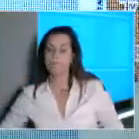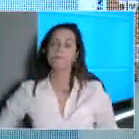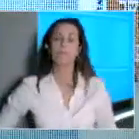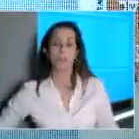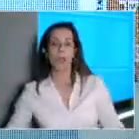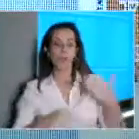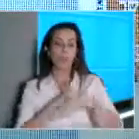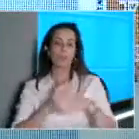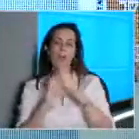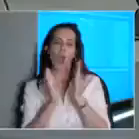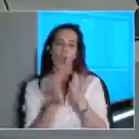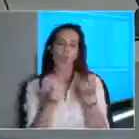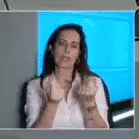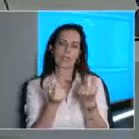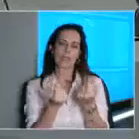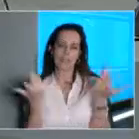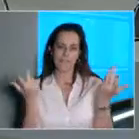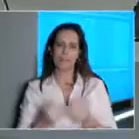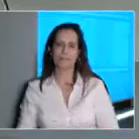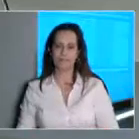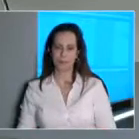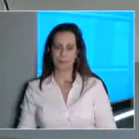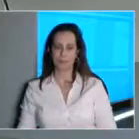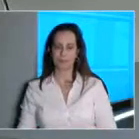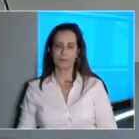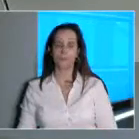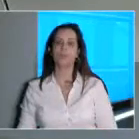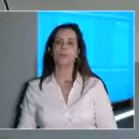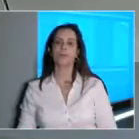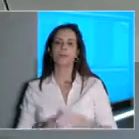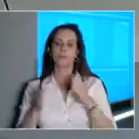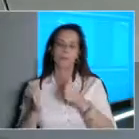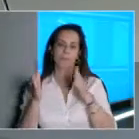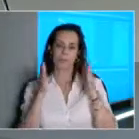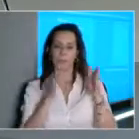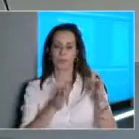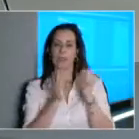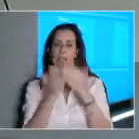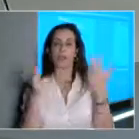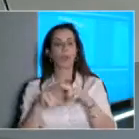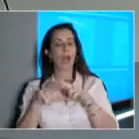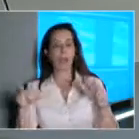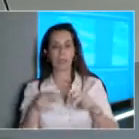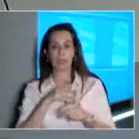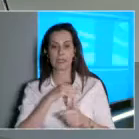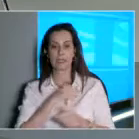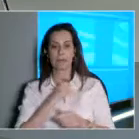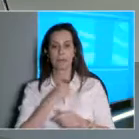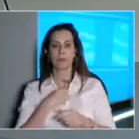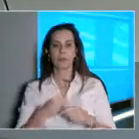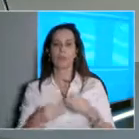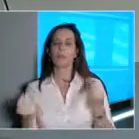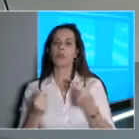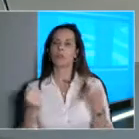אומרים, כנראה הכסף מצליח לקנות הכל. בואו נמשיך עם הכותרת הראשית של עיתון הארץ, כותרת